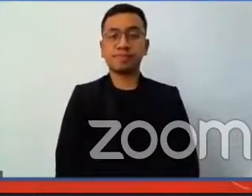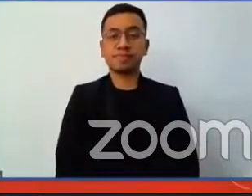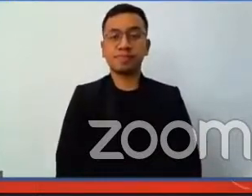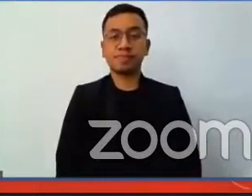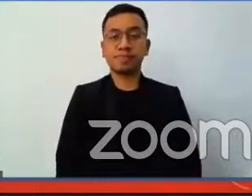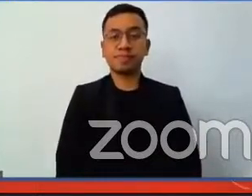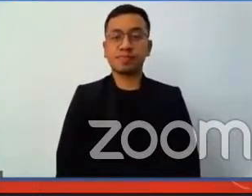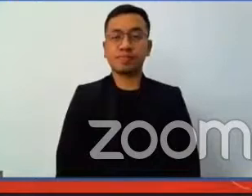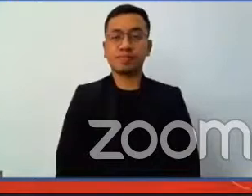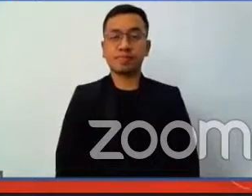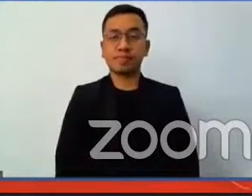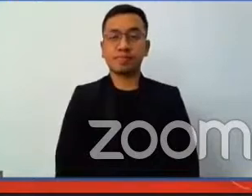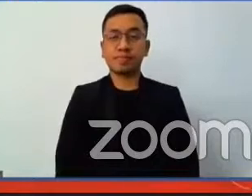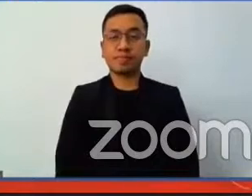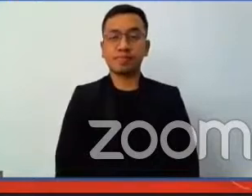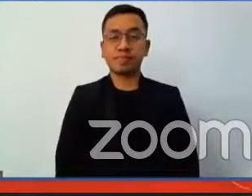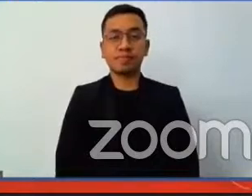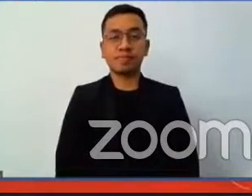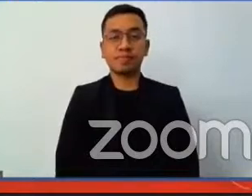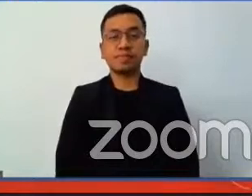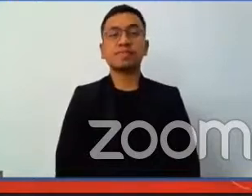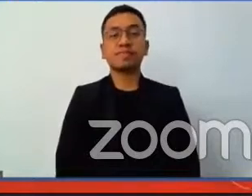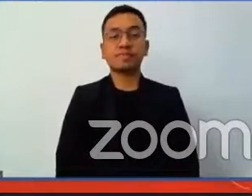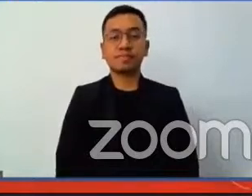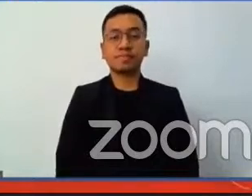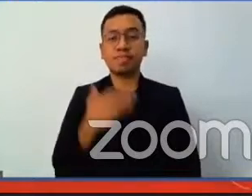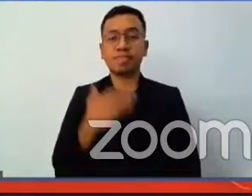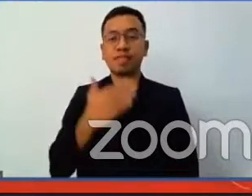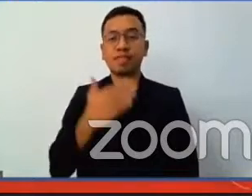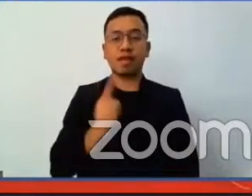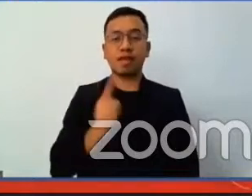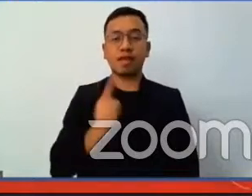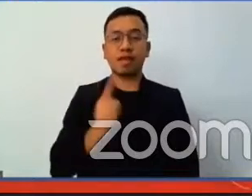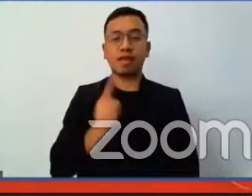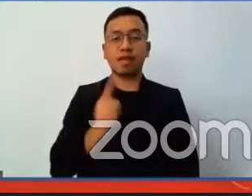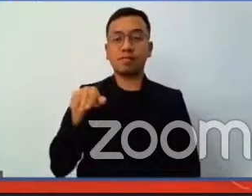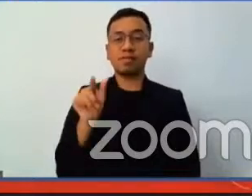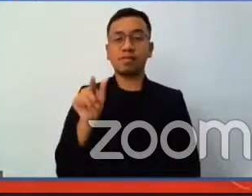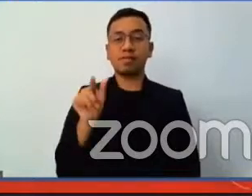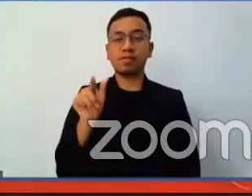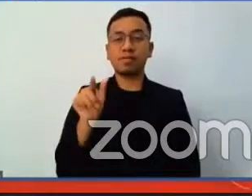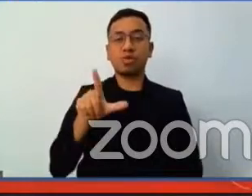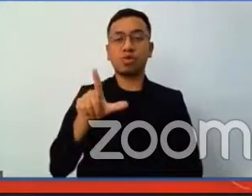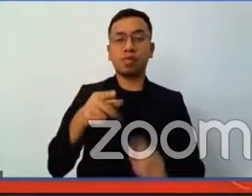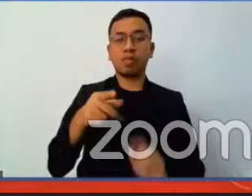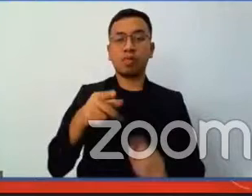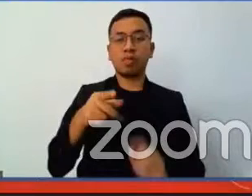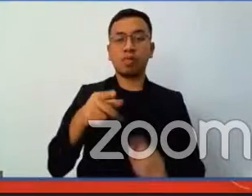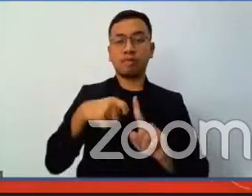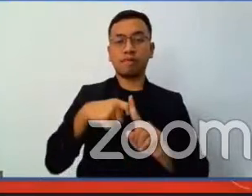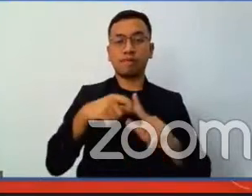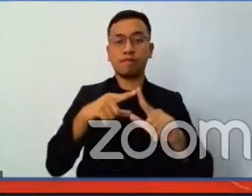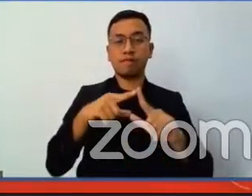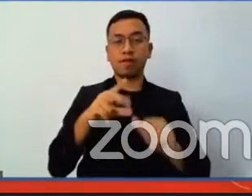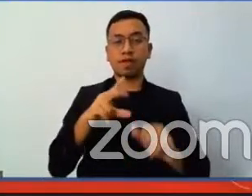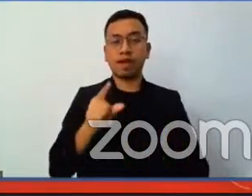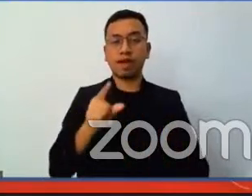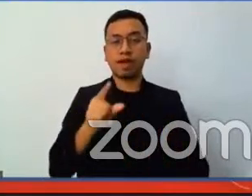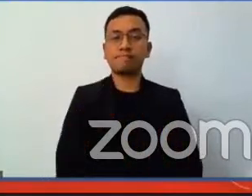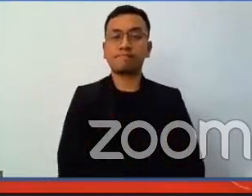pertanyaannya. Ya, boleh ini boleh Pak. Ini dari Zulfikar S. Nah, ini pertanyaan